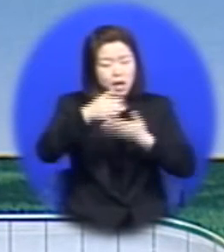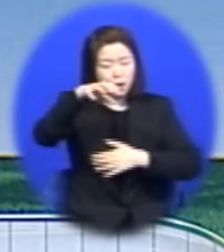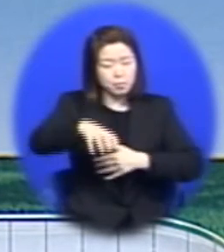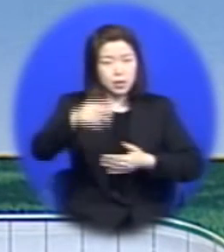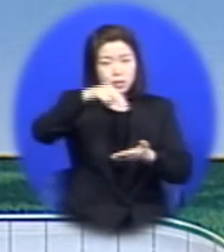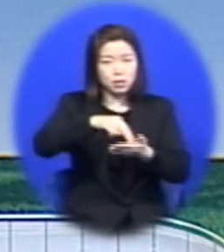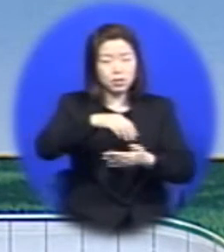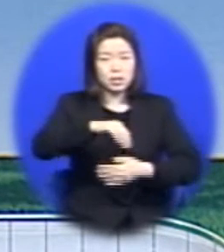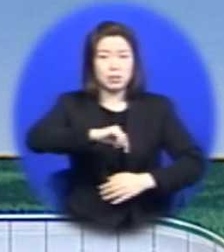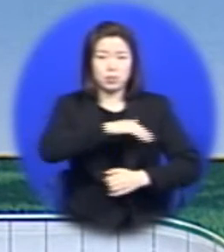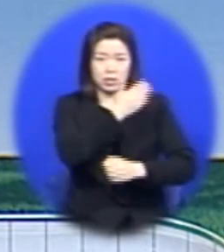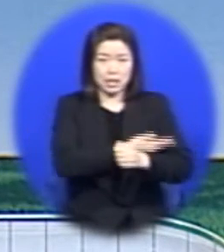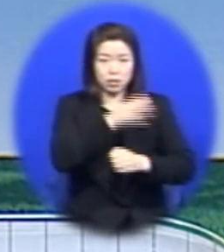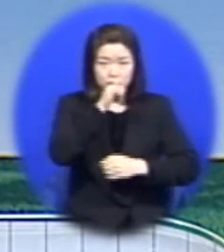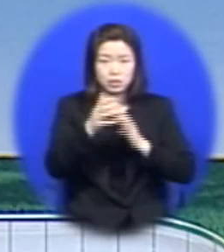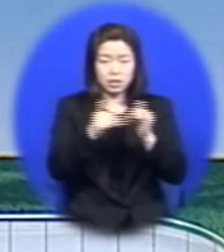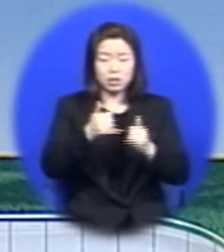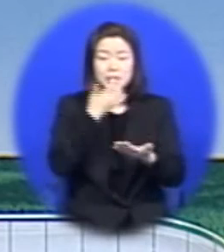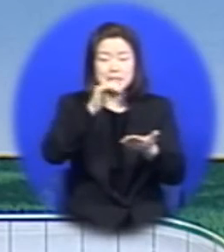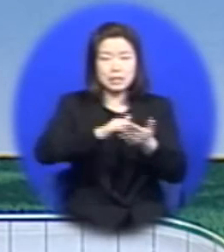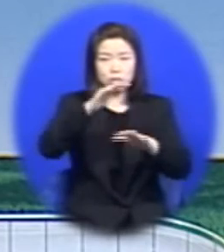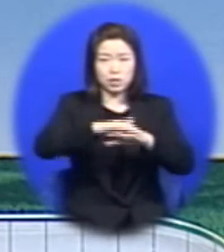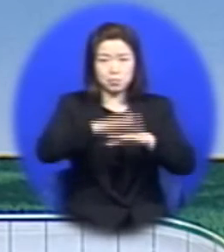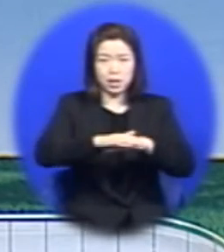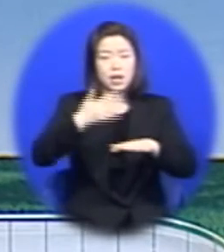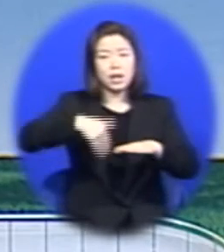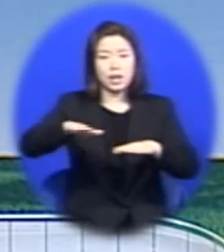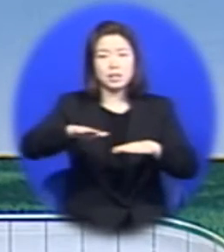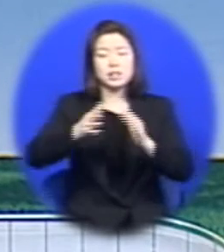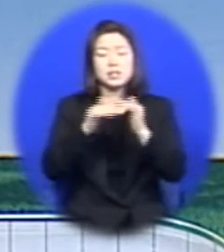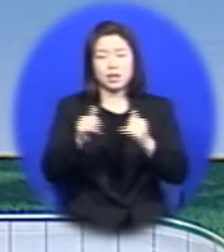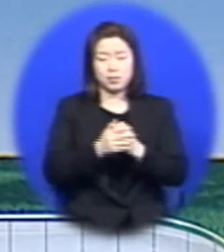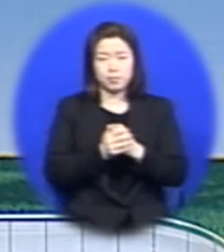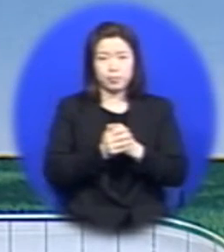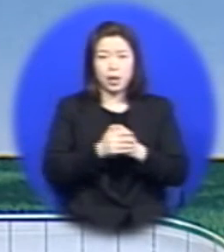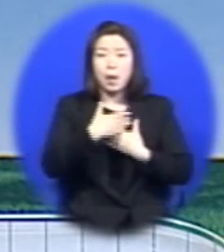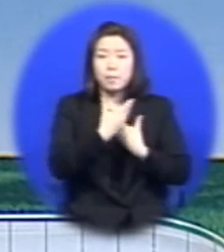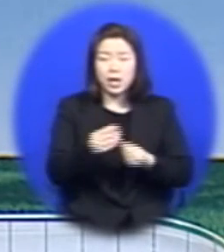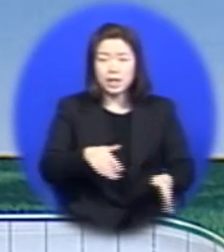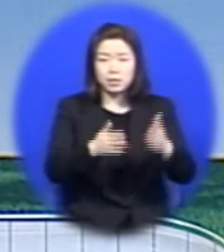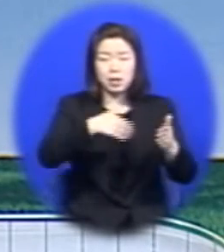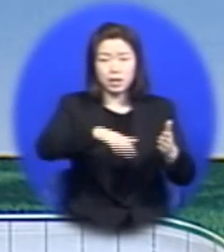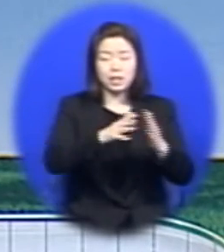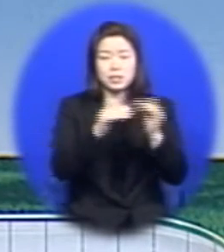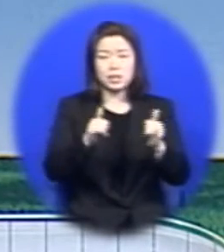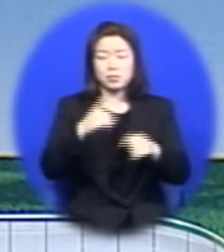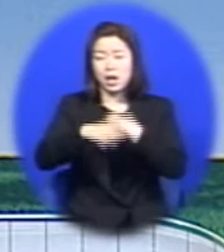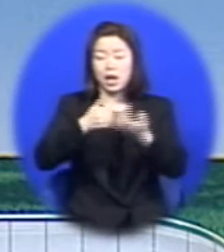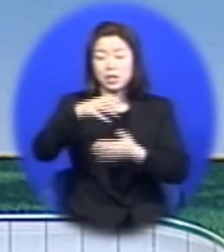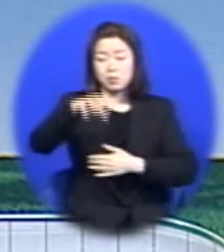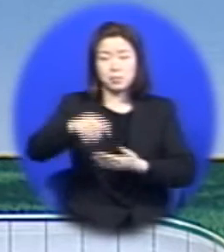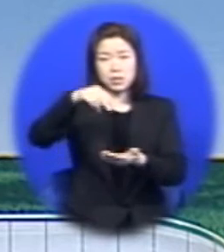가른 일이 있는 사람이에요. 편안한 데만 찾아다닌 자는 하나님 앞에 설 자격이 없어요. 그래서